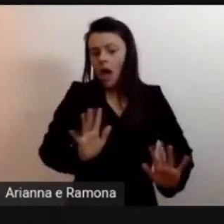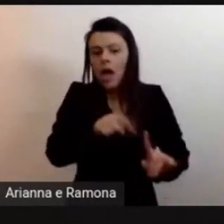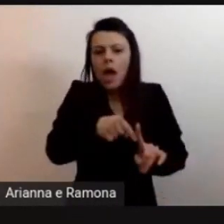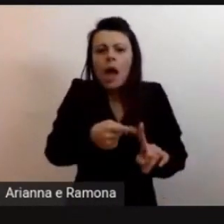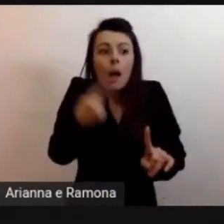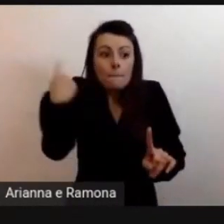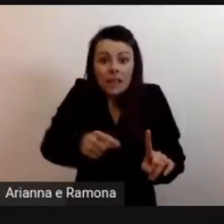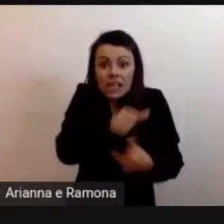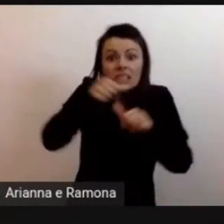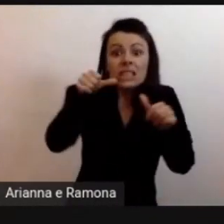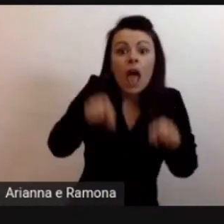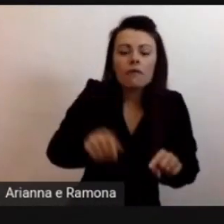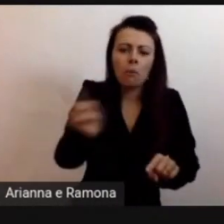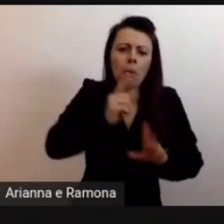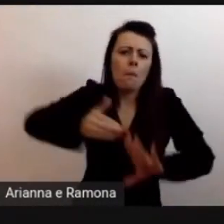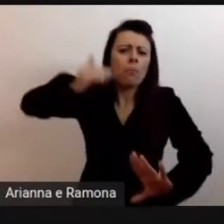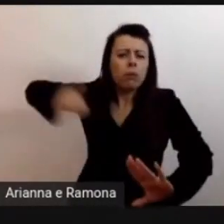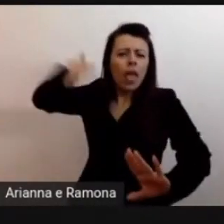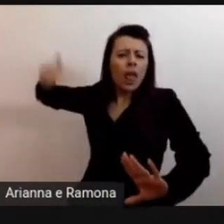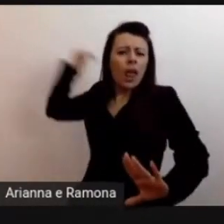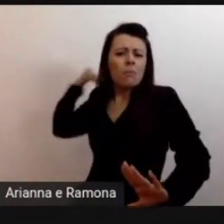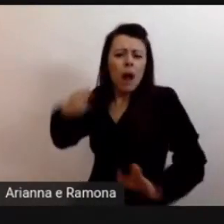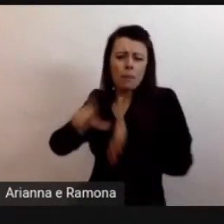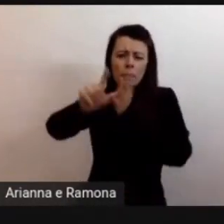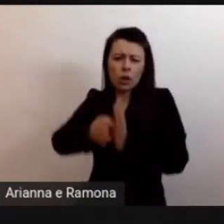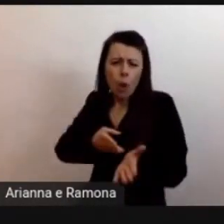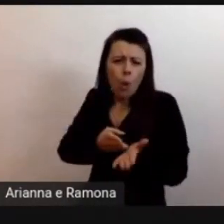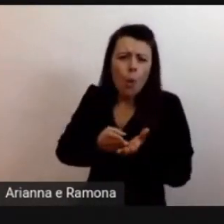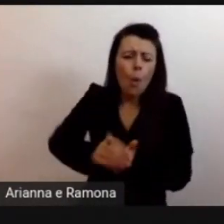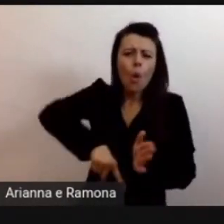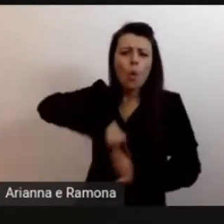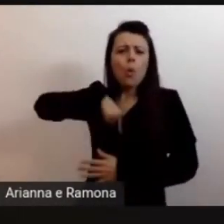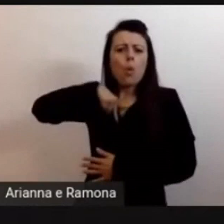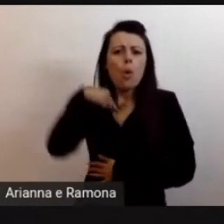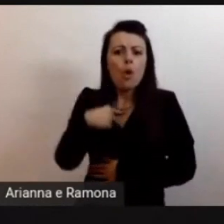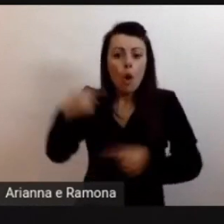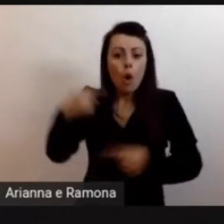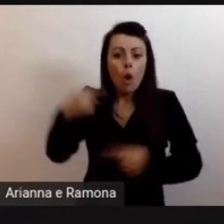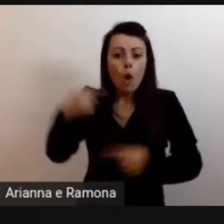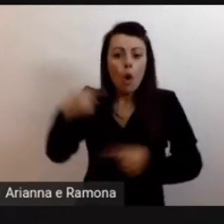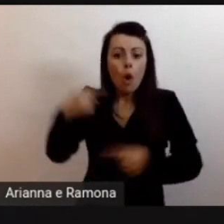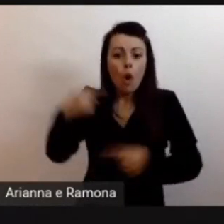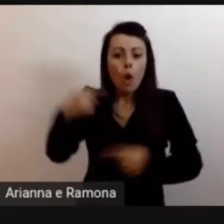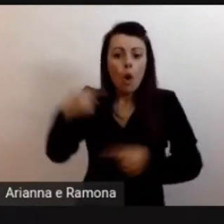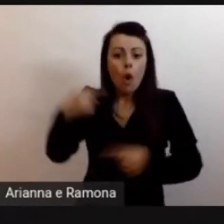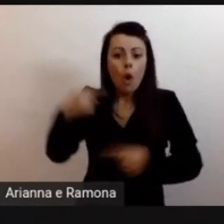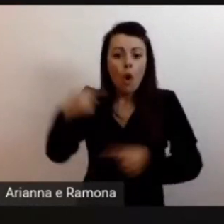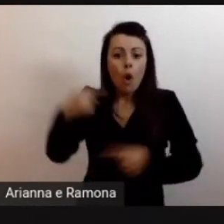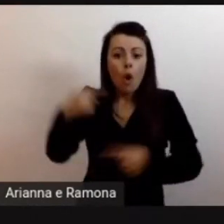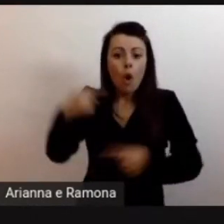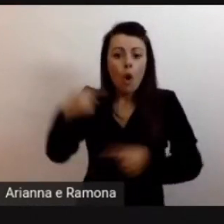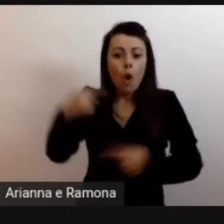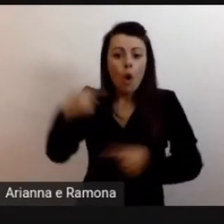nello la lunga a cui questo non è esistito la cosa molto importante per le comunità ea